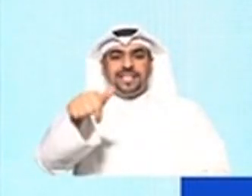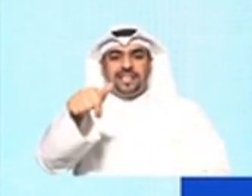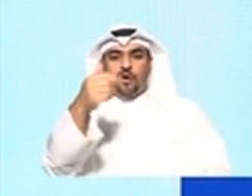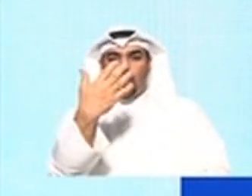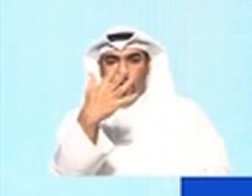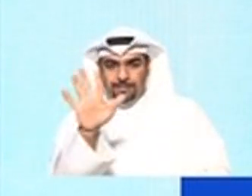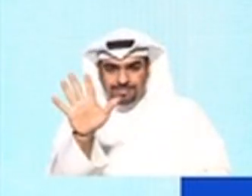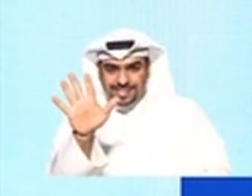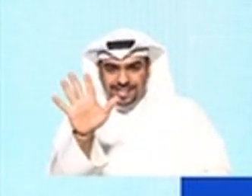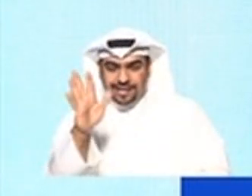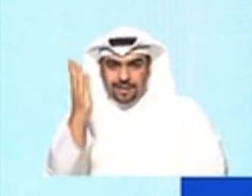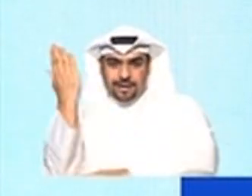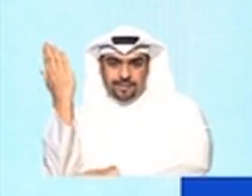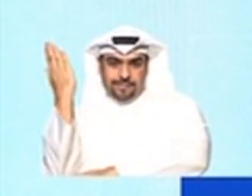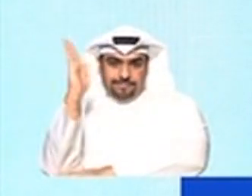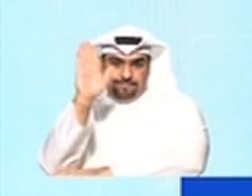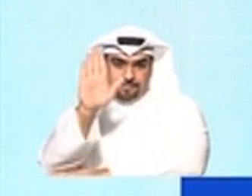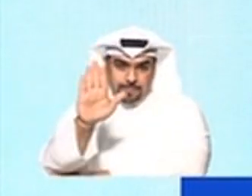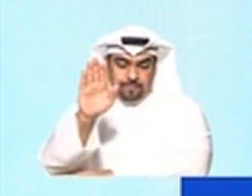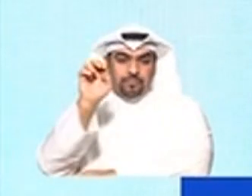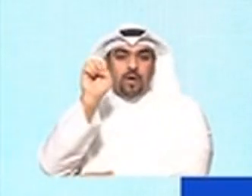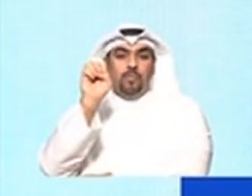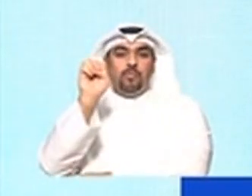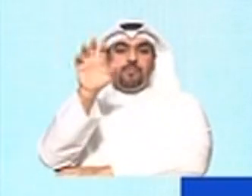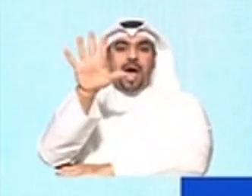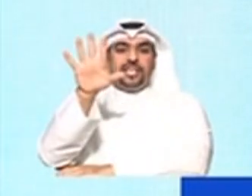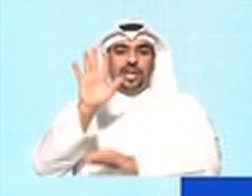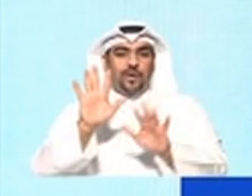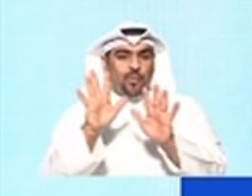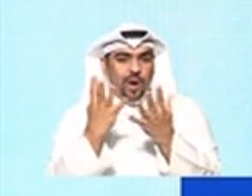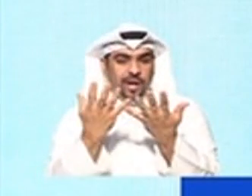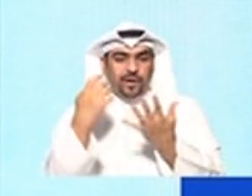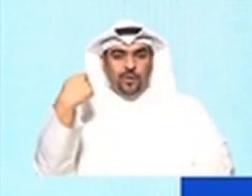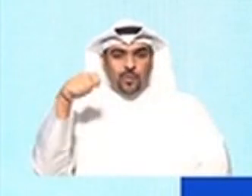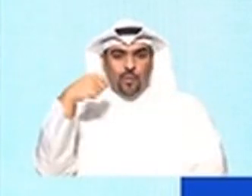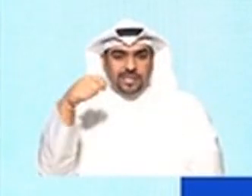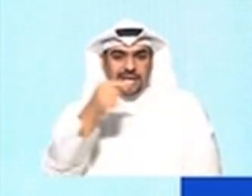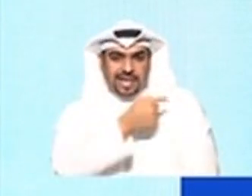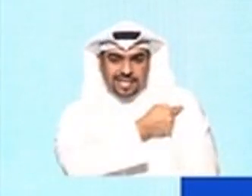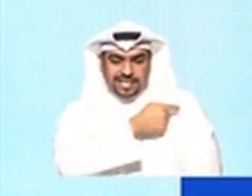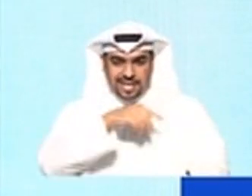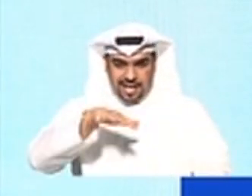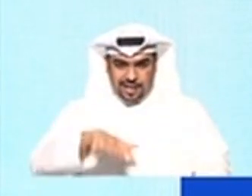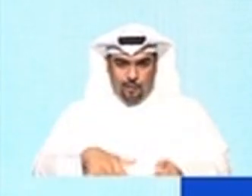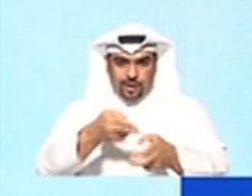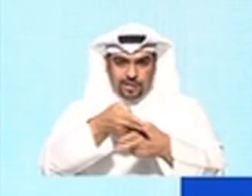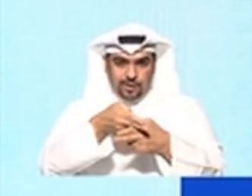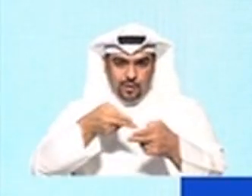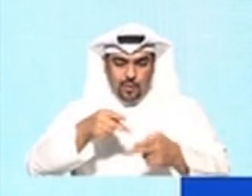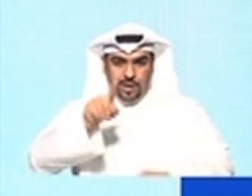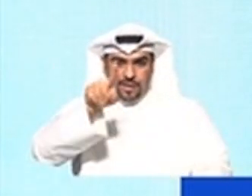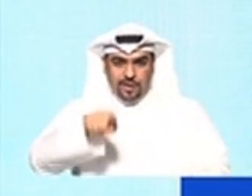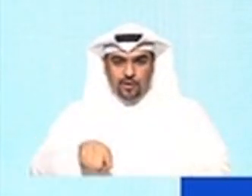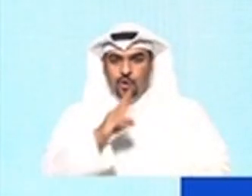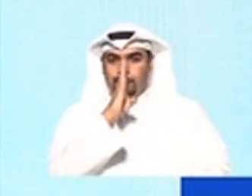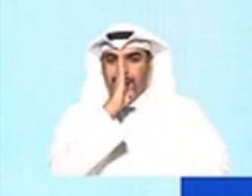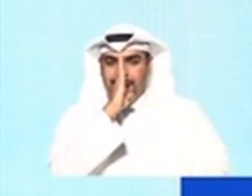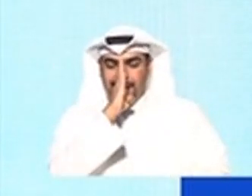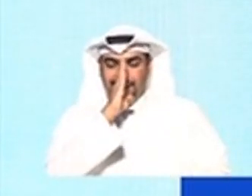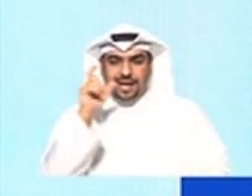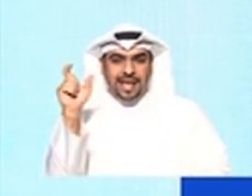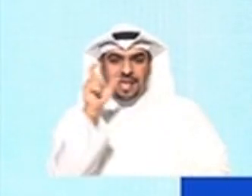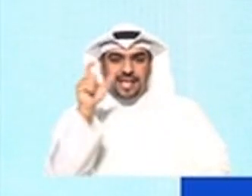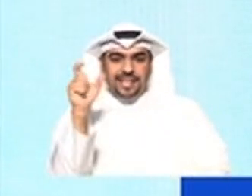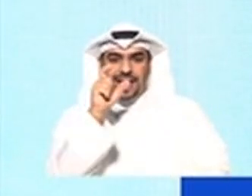ويبث مباشرة من وزارة الصحة في دولة الكويت اليوم الاثنين الموافق 11 من شهر